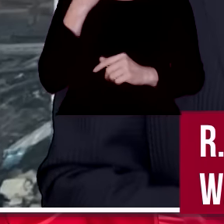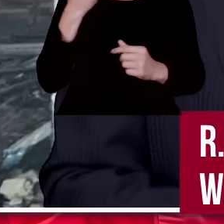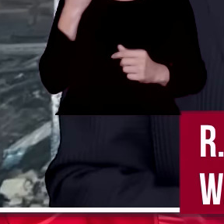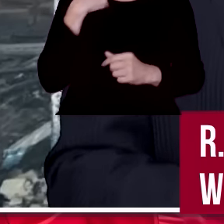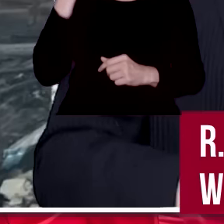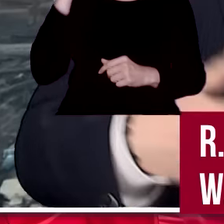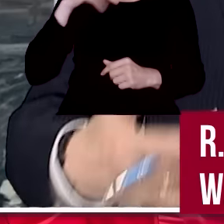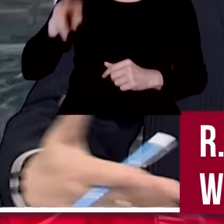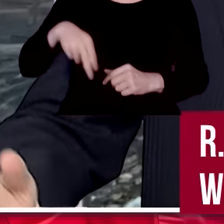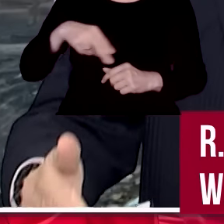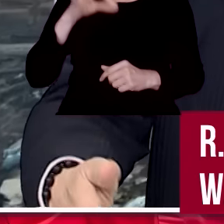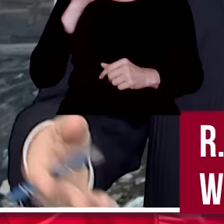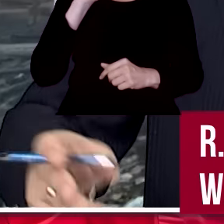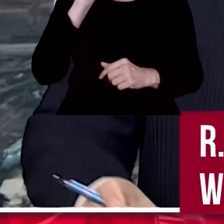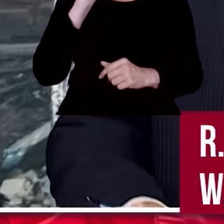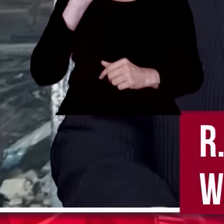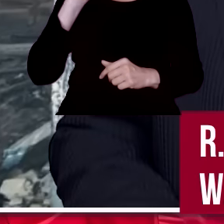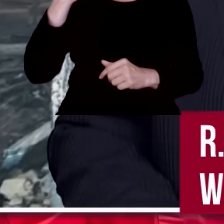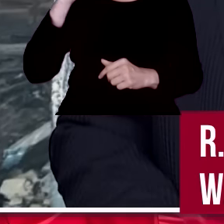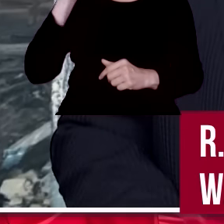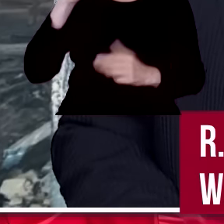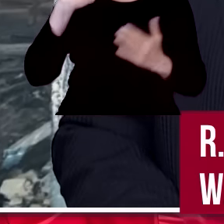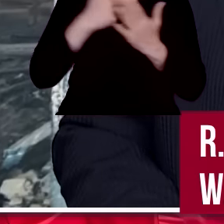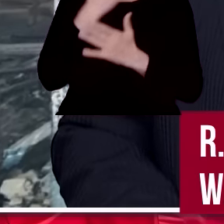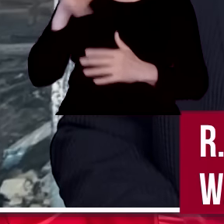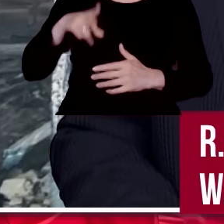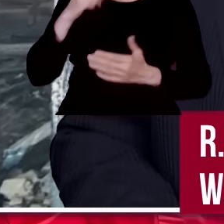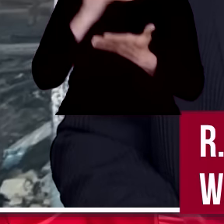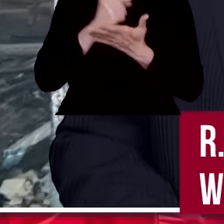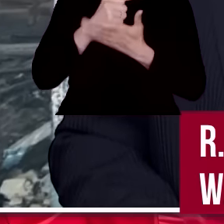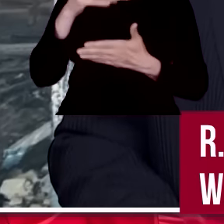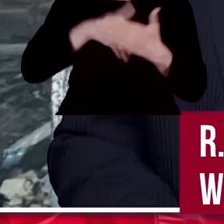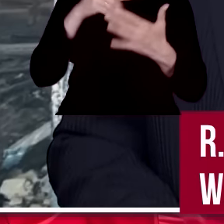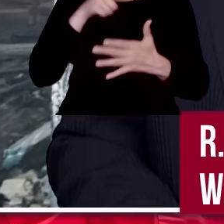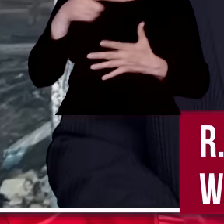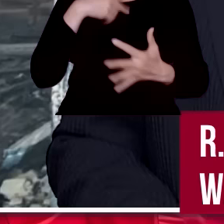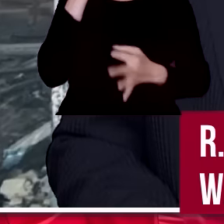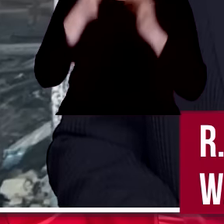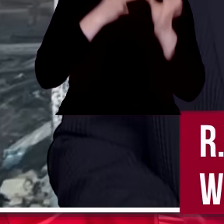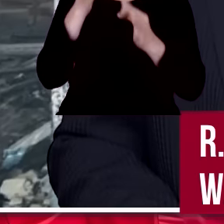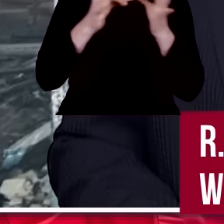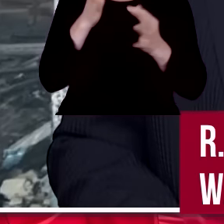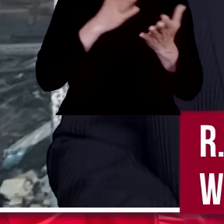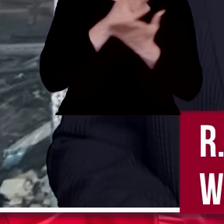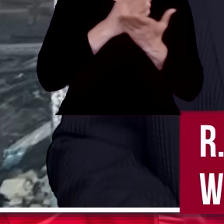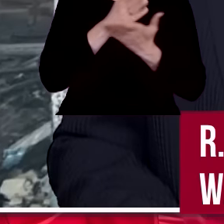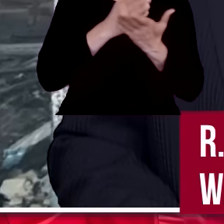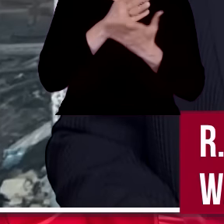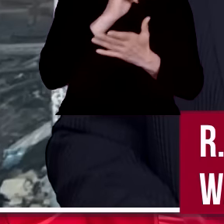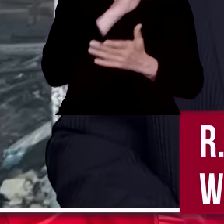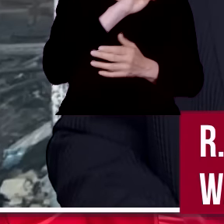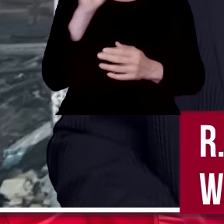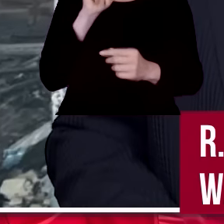Tomasza siemoniaka nowego Ministra Spraw Wewnętrznych którym opowiadał coś że służby będą każdy wątek